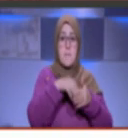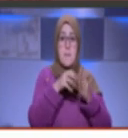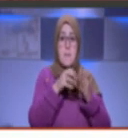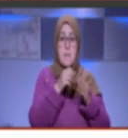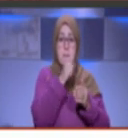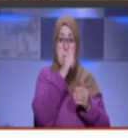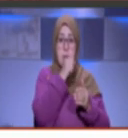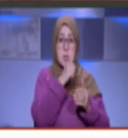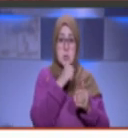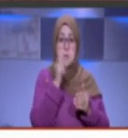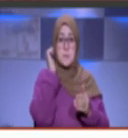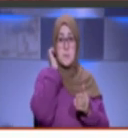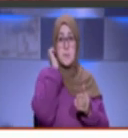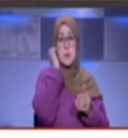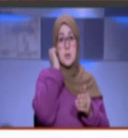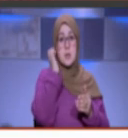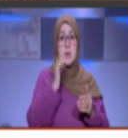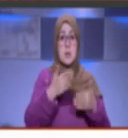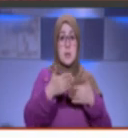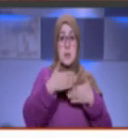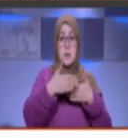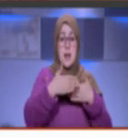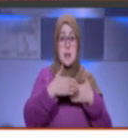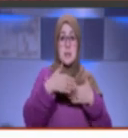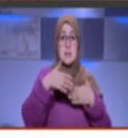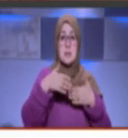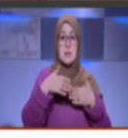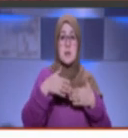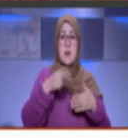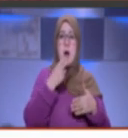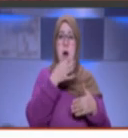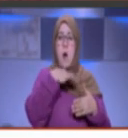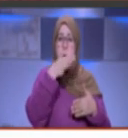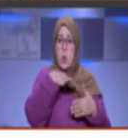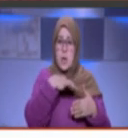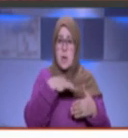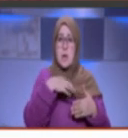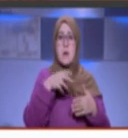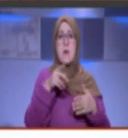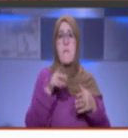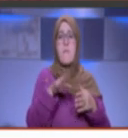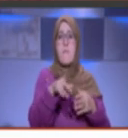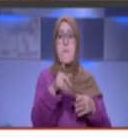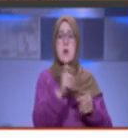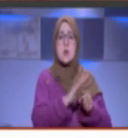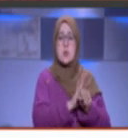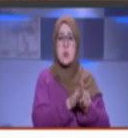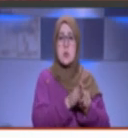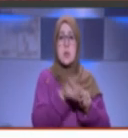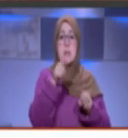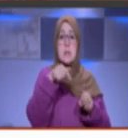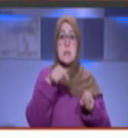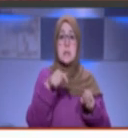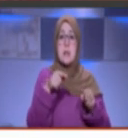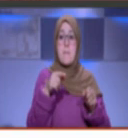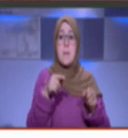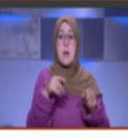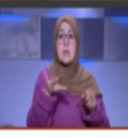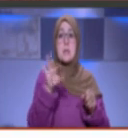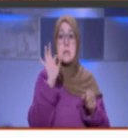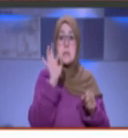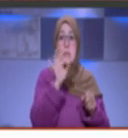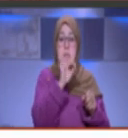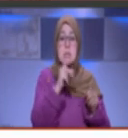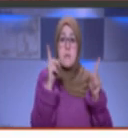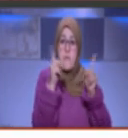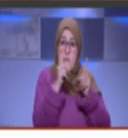جدا في الحد من التكدس والزحام. القرار الثاني برضو ان هو تم مد عدد ساعات العمل بالفروع، الفرع اللي سيادتك موجود فيه ده